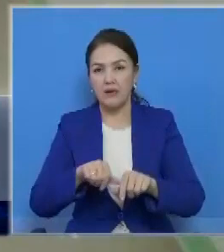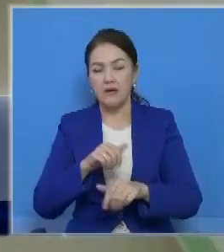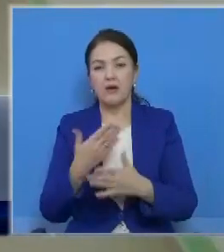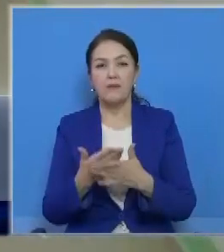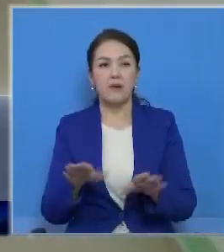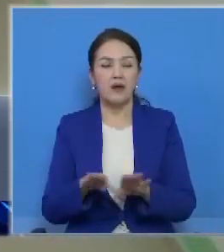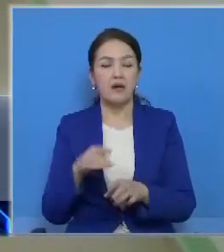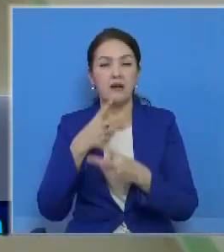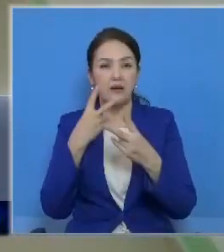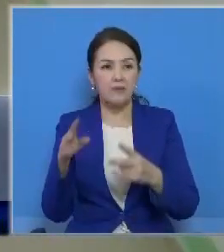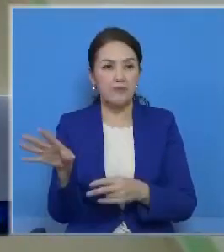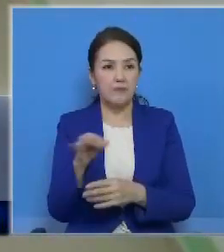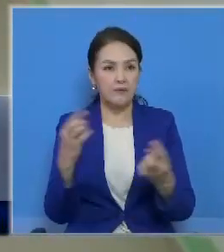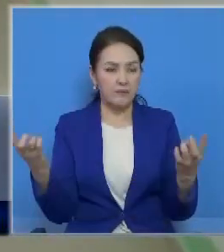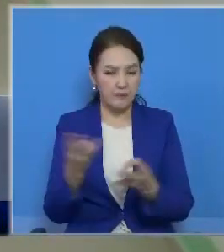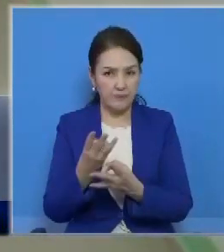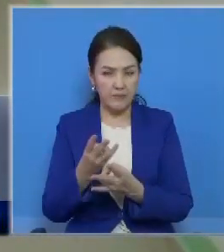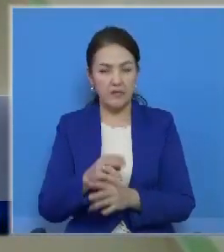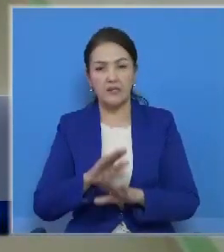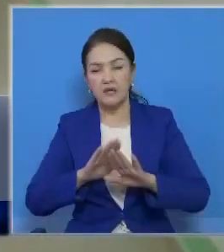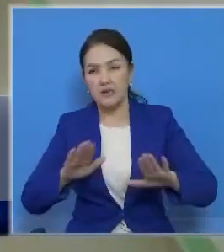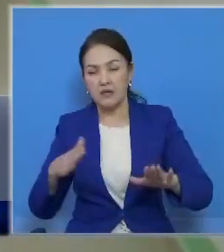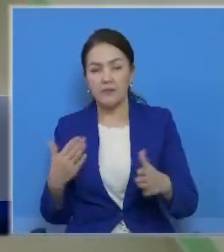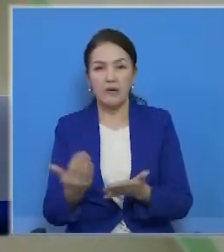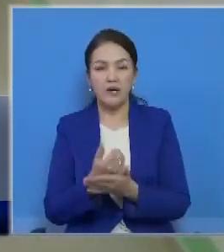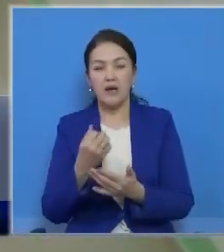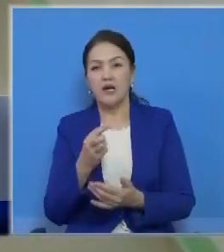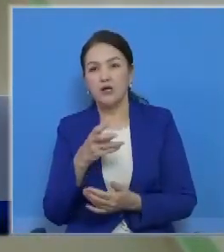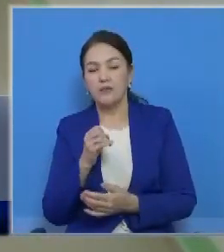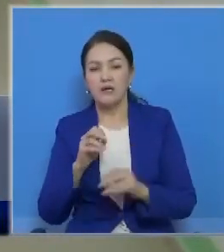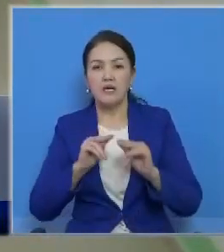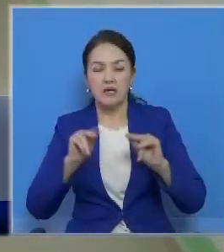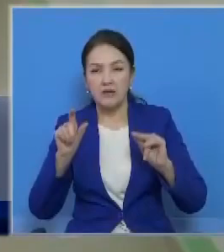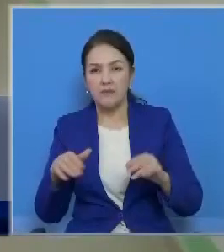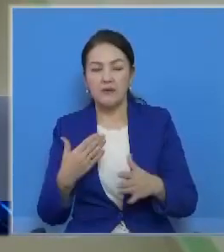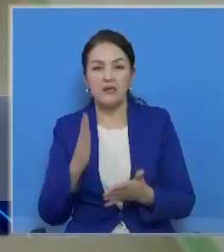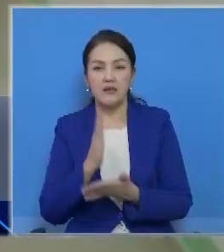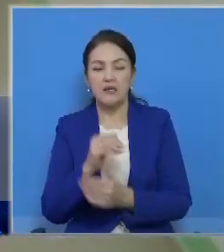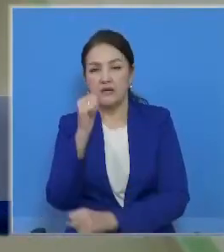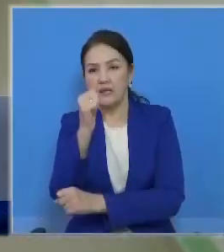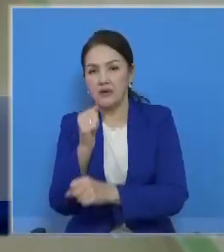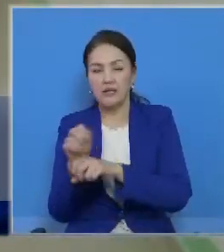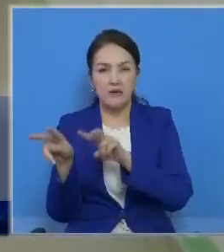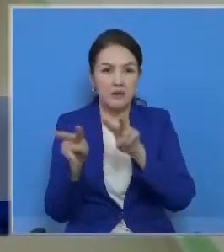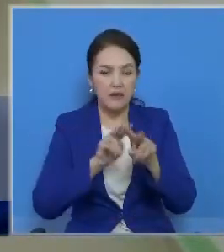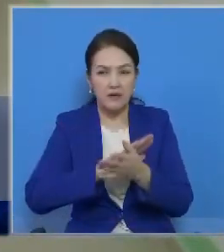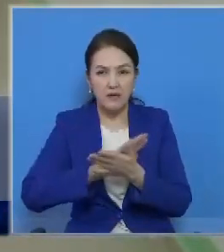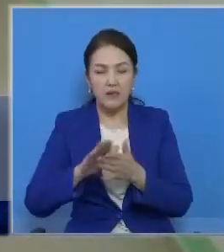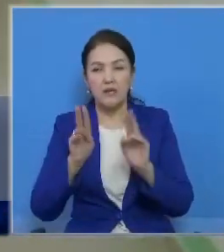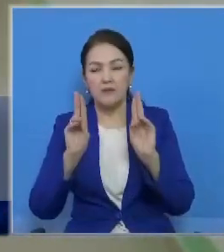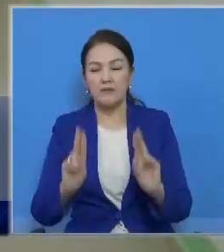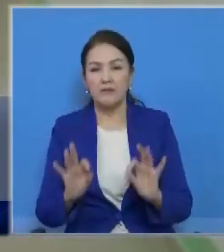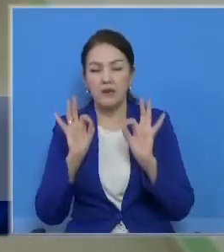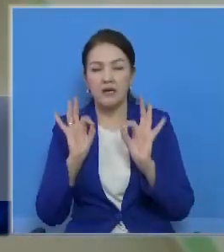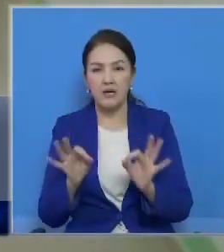в садике мы рассмотрели все необходимое для малышей подобрали хороший персонал есть отдельные сотрудники которые следят за гигиеной и